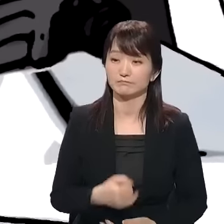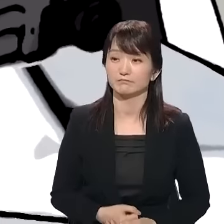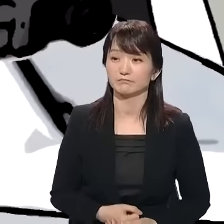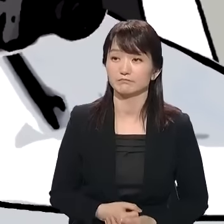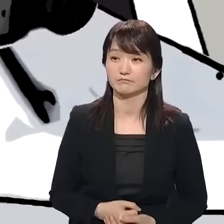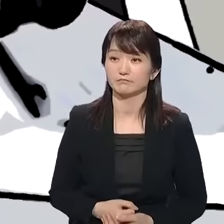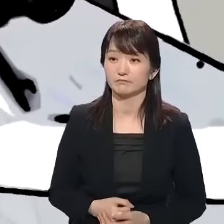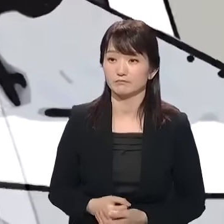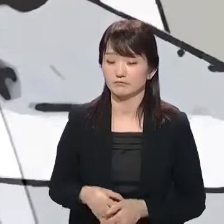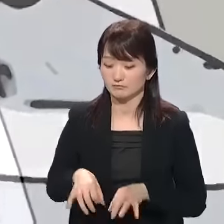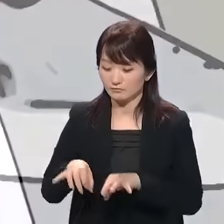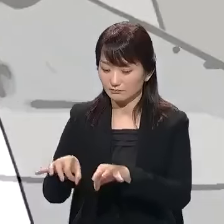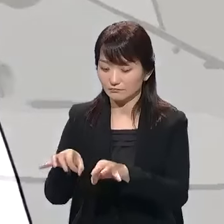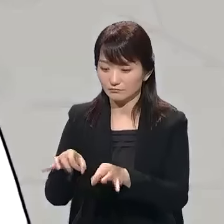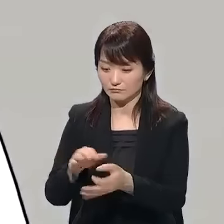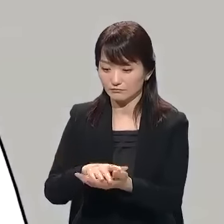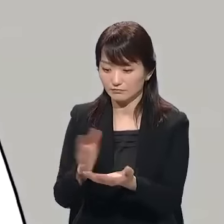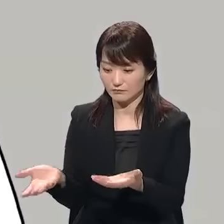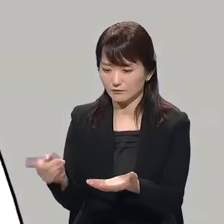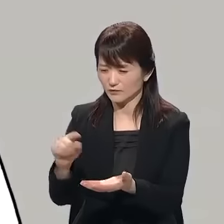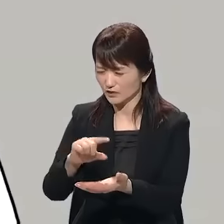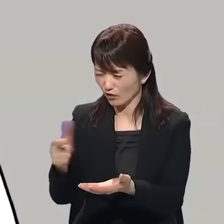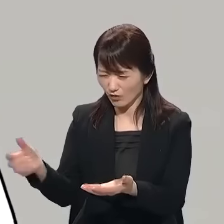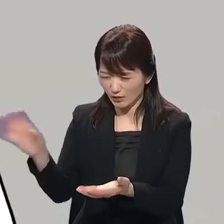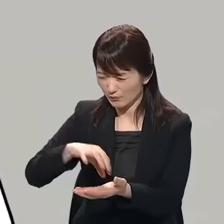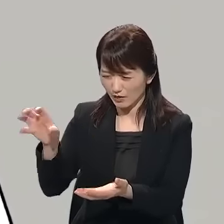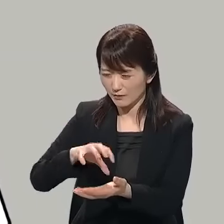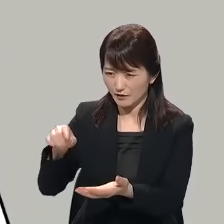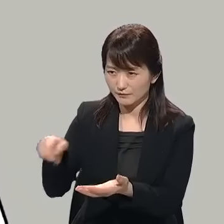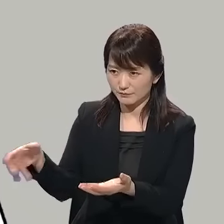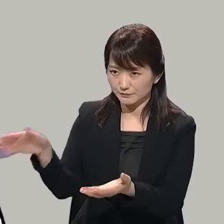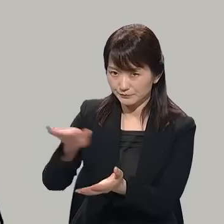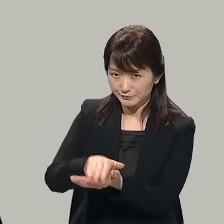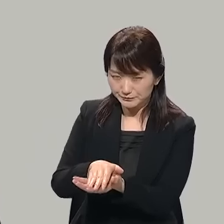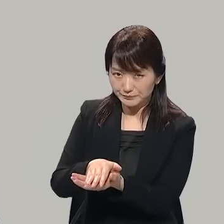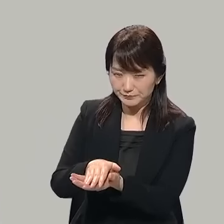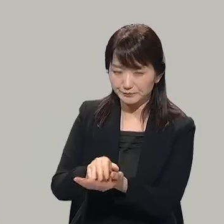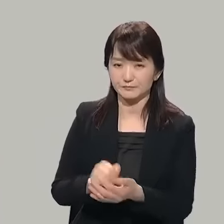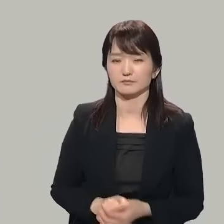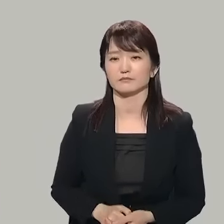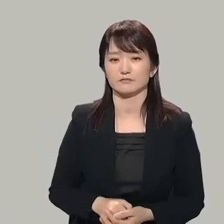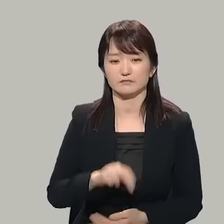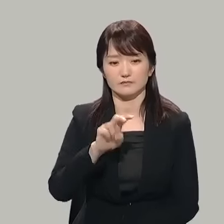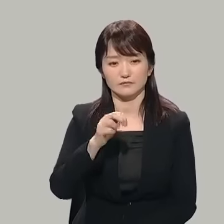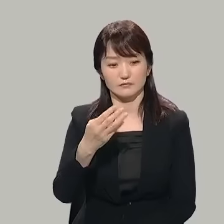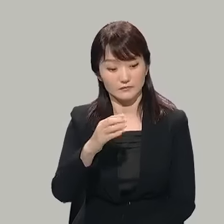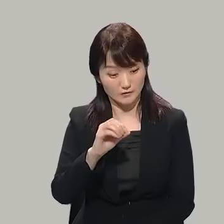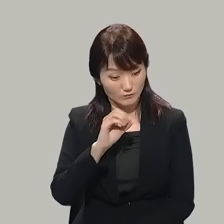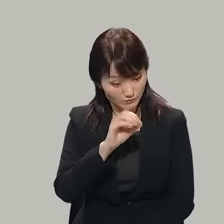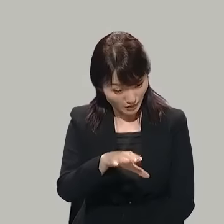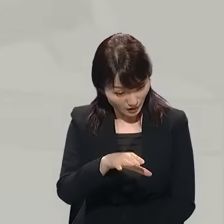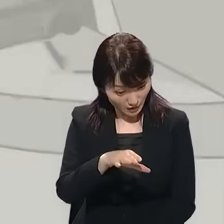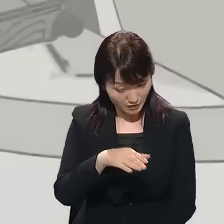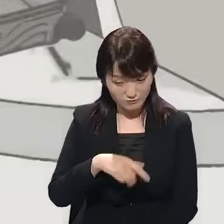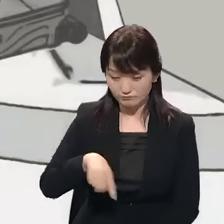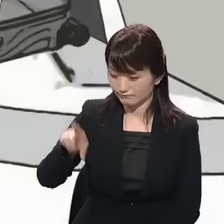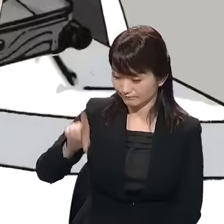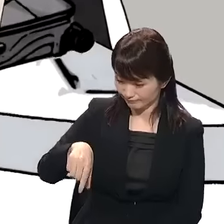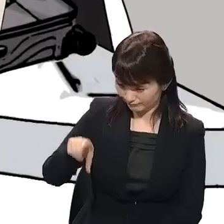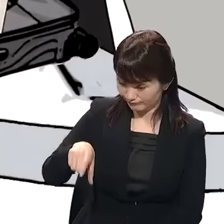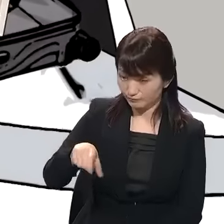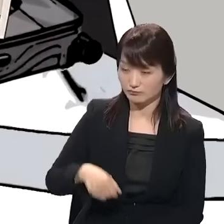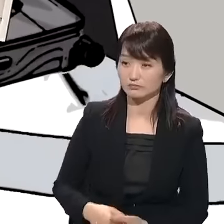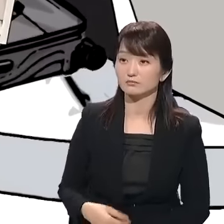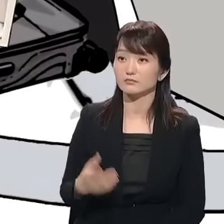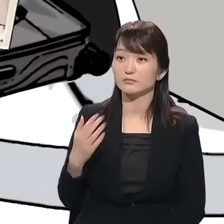그 캐리어에다가 뭐 이것저것 이렇게 막 넣어줬어요. 그러면서 24만 원이라고 얘기해서 이제 24만 원이라고 생각을 하고 결제를 했어요. 아까